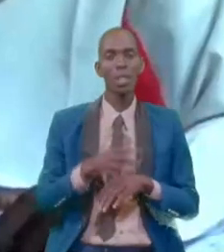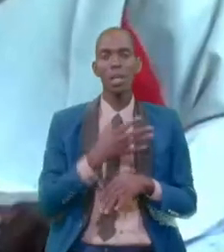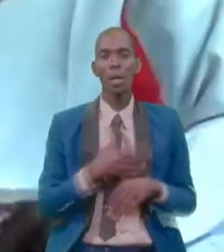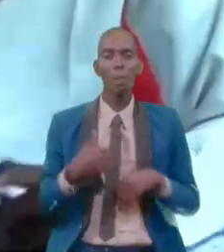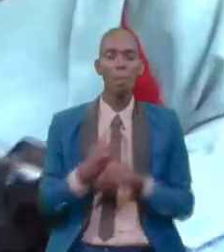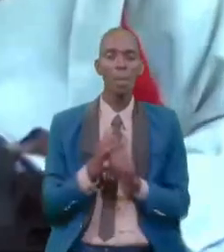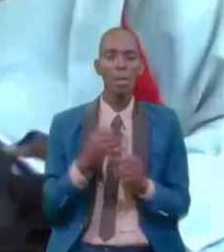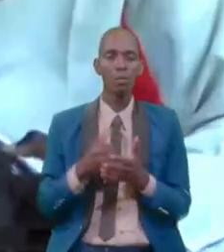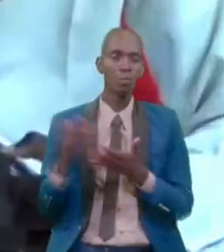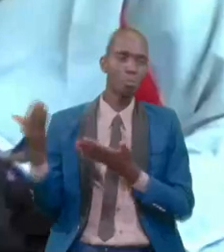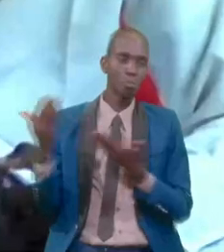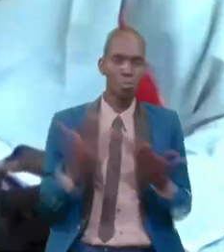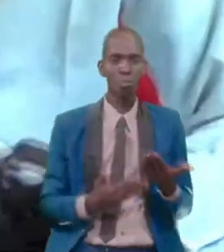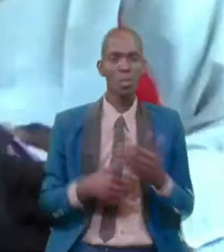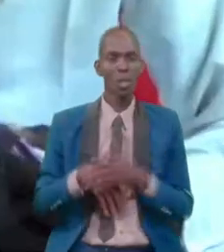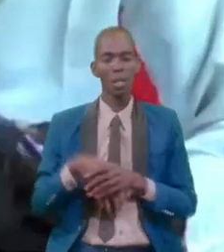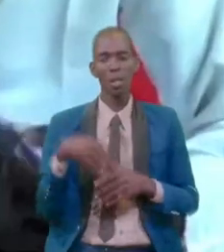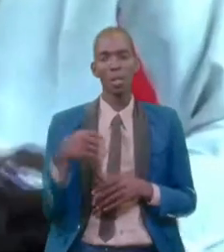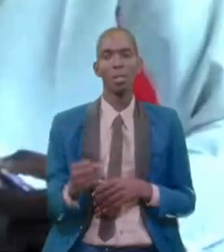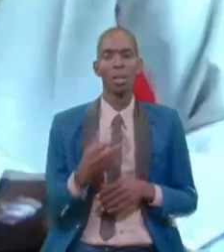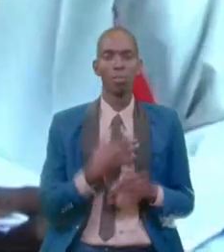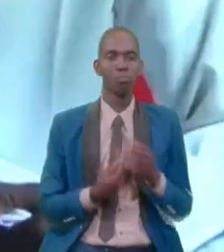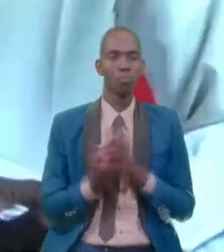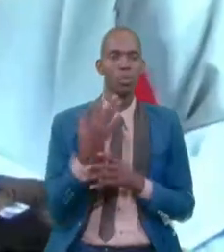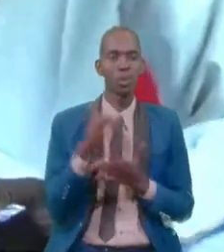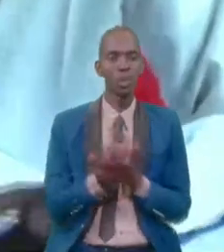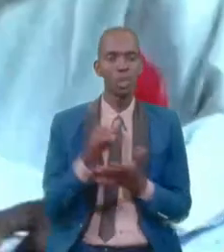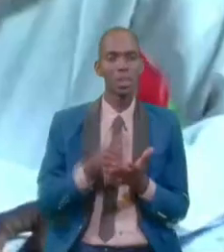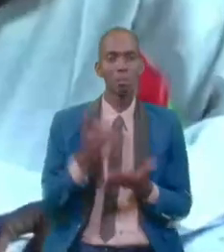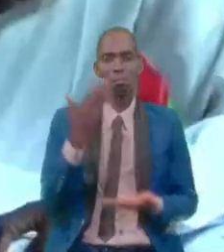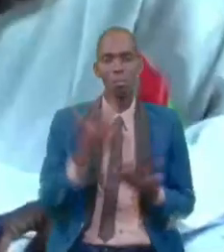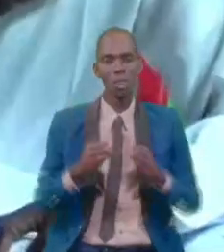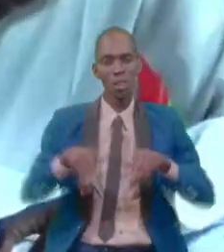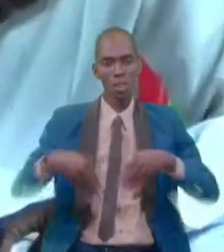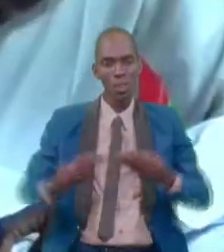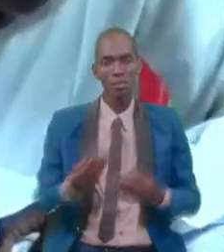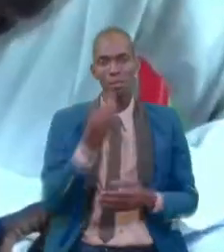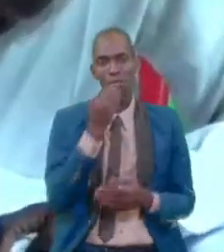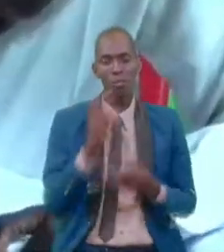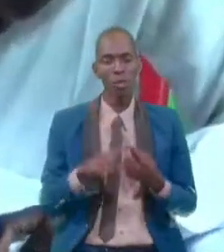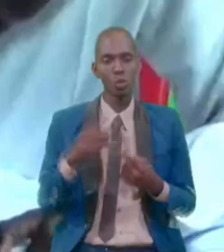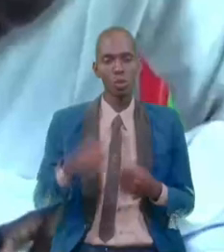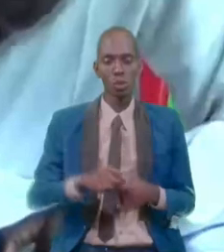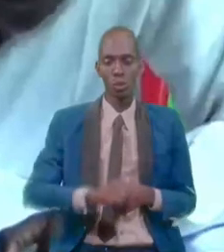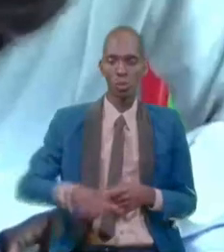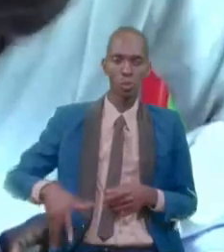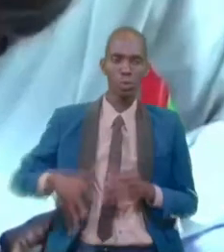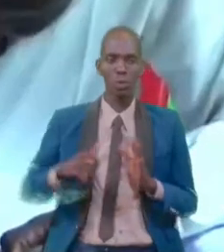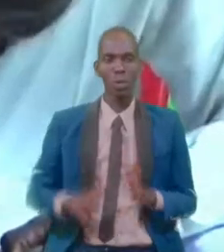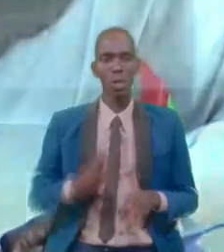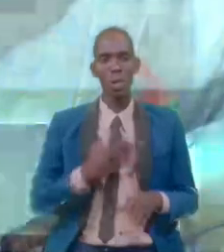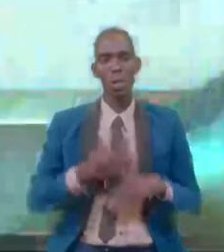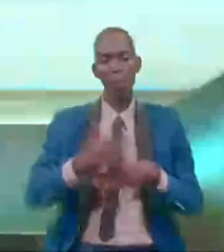fécondé la terre et fait germer les plantes, sans avoir donné de la semence